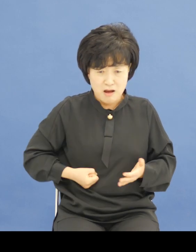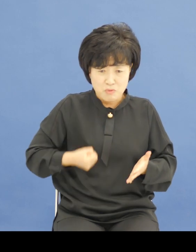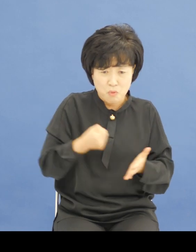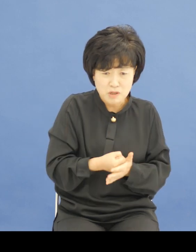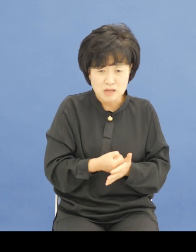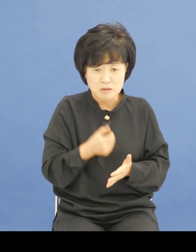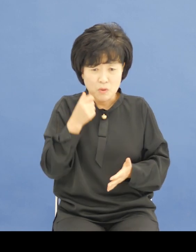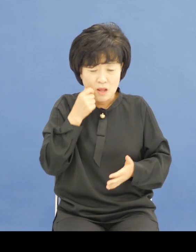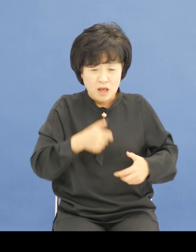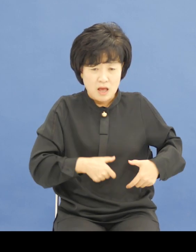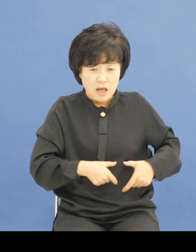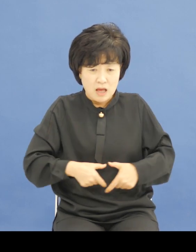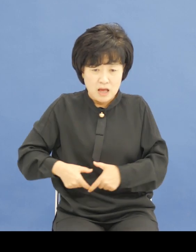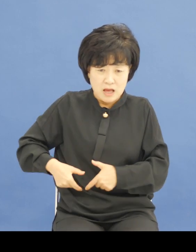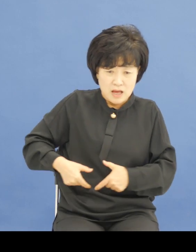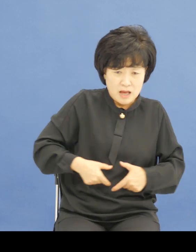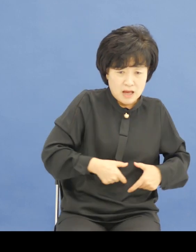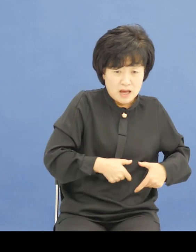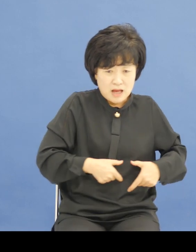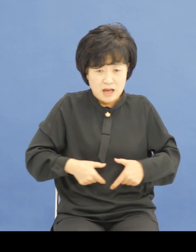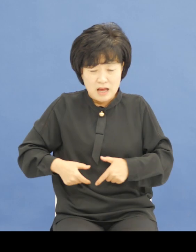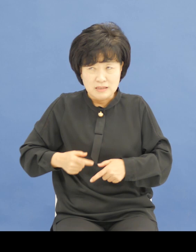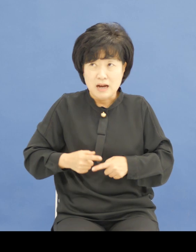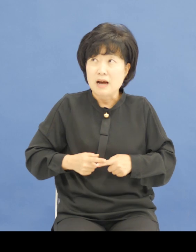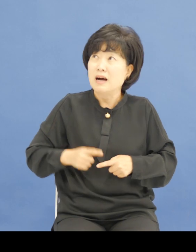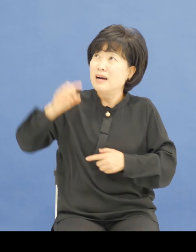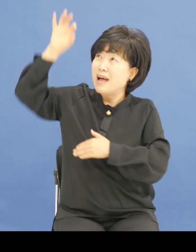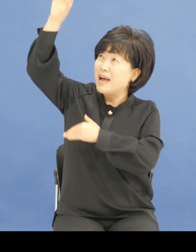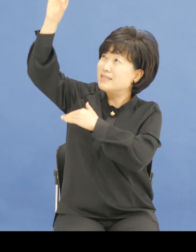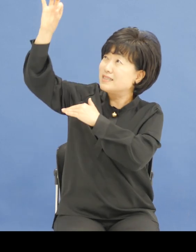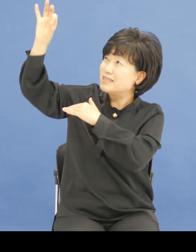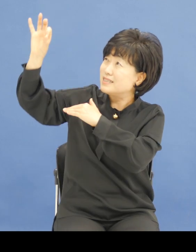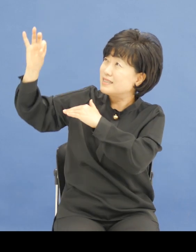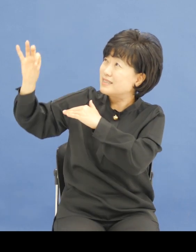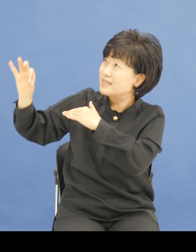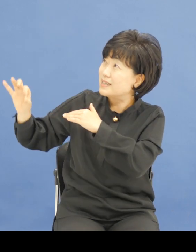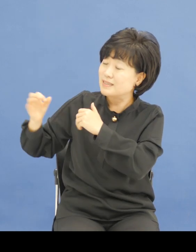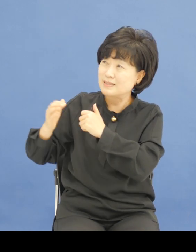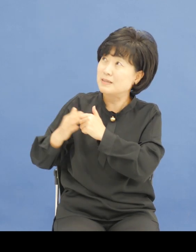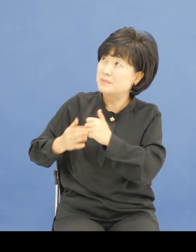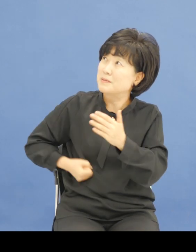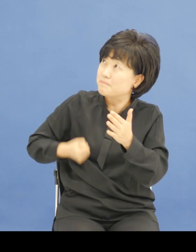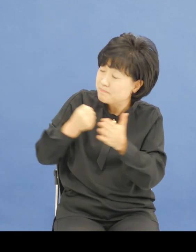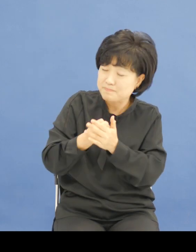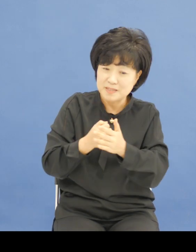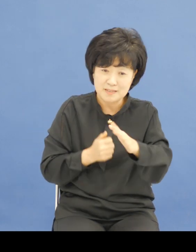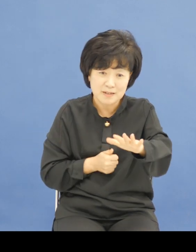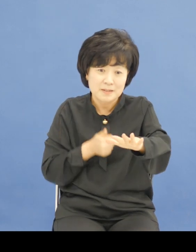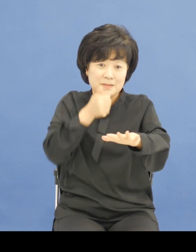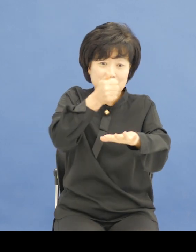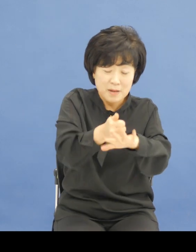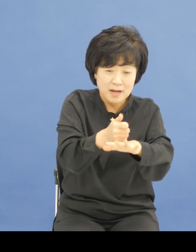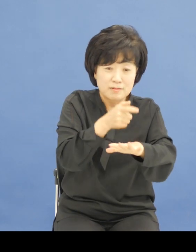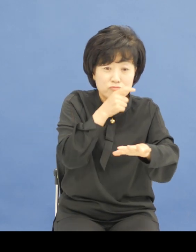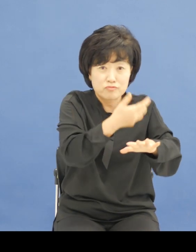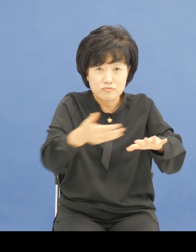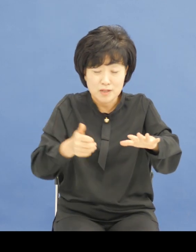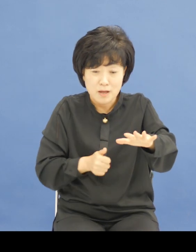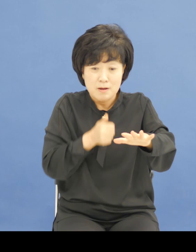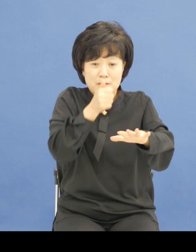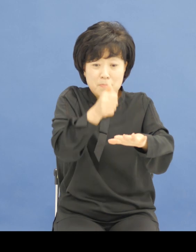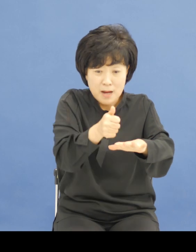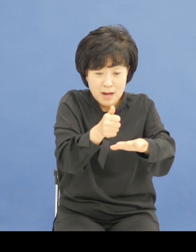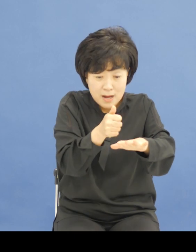안 되겠어. 그냥 건너가서 살짝 들어가니까 몸이 자꾸 점점 잠겨올라서 여기까지 차더래요. 코를